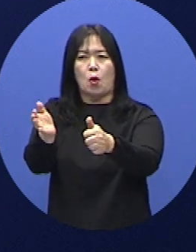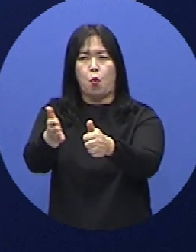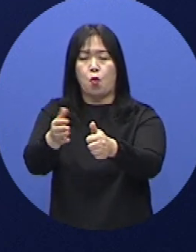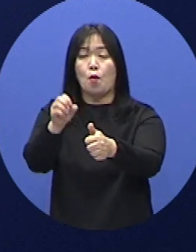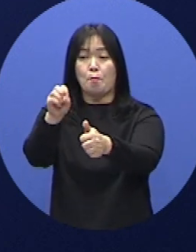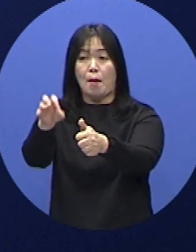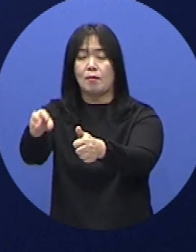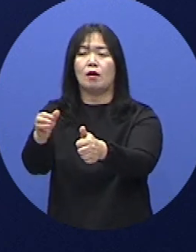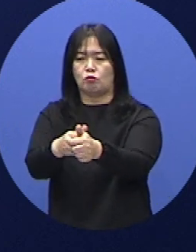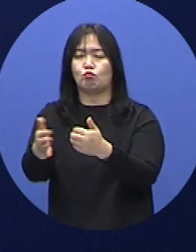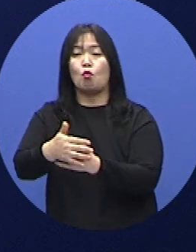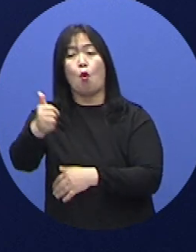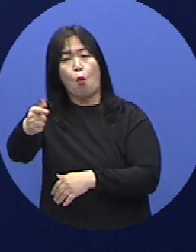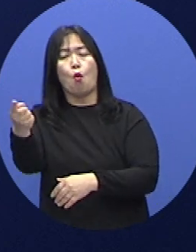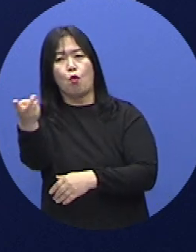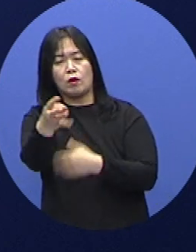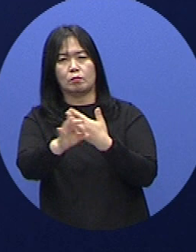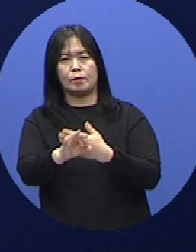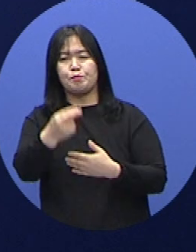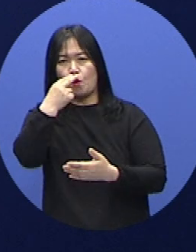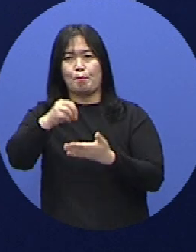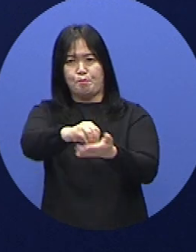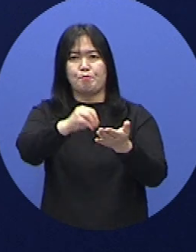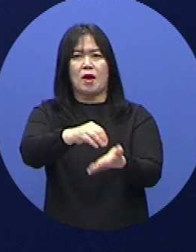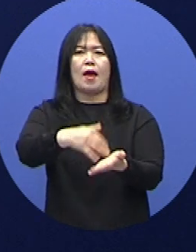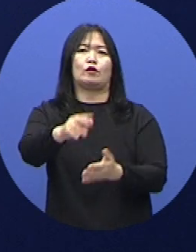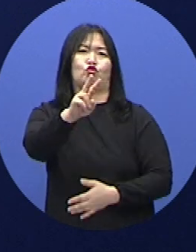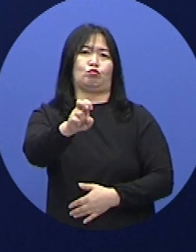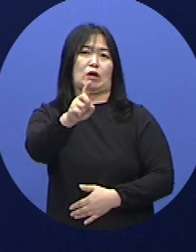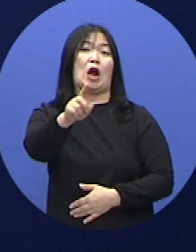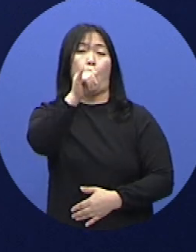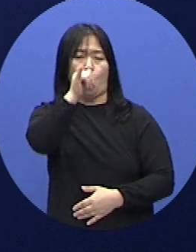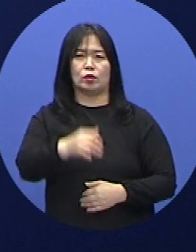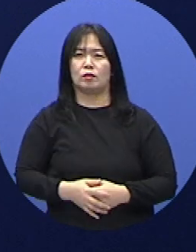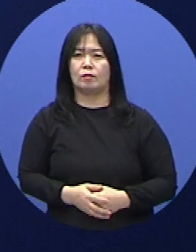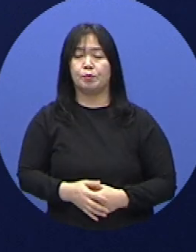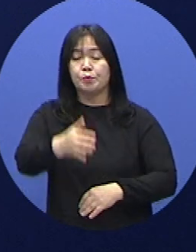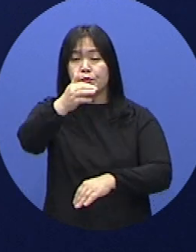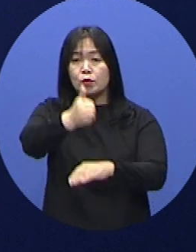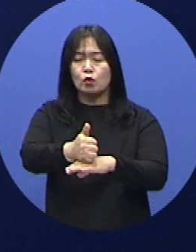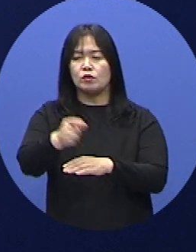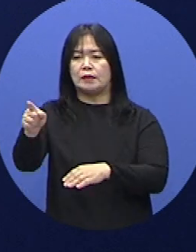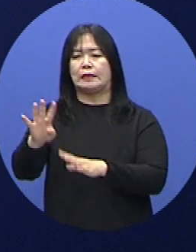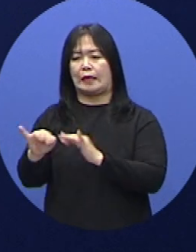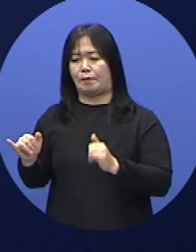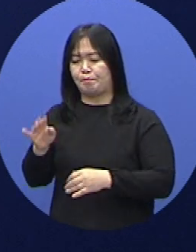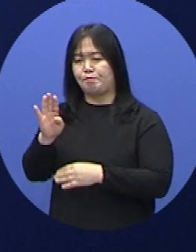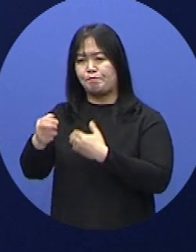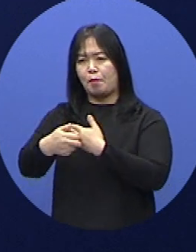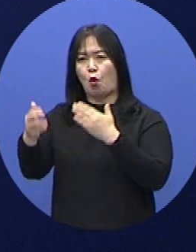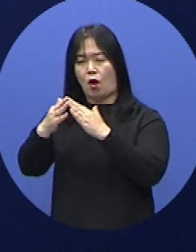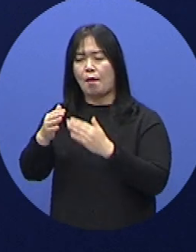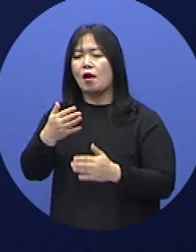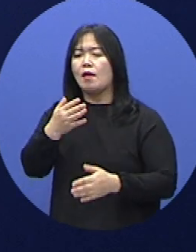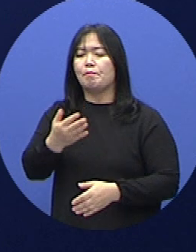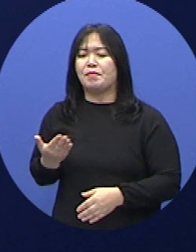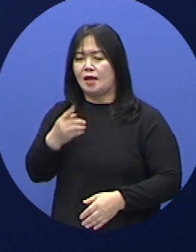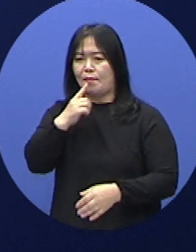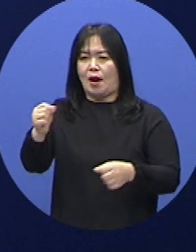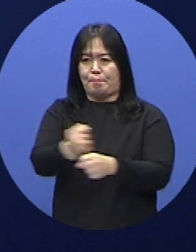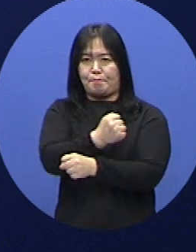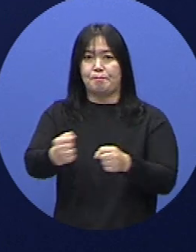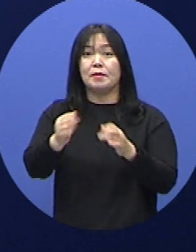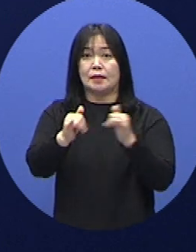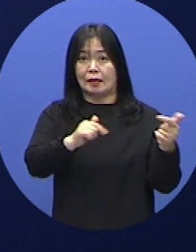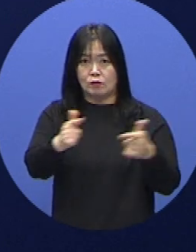일부 보험 가입자는 많게는 21개의 보험에 가입하기도 했습니다. 이들은 B 원장의 병원처럼 미리 말을 맞춰놓은